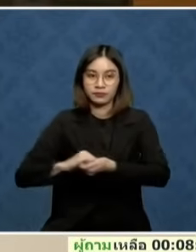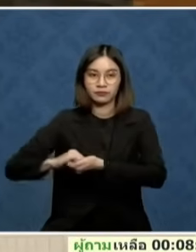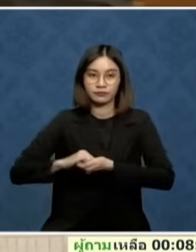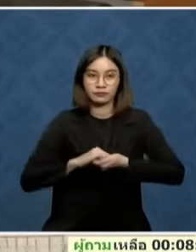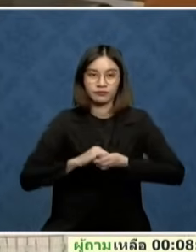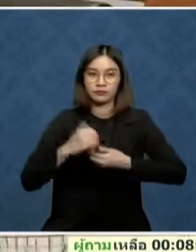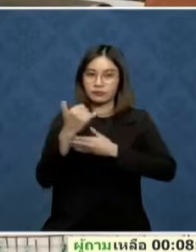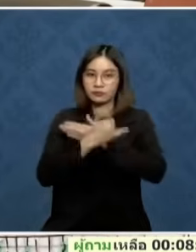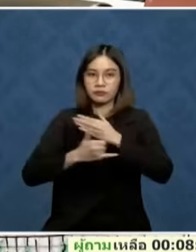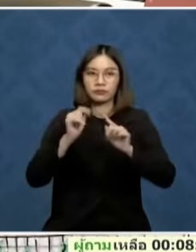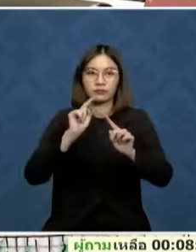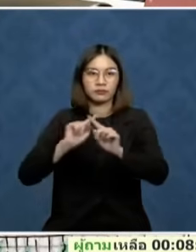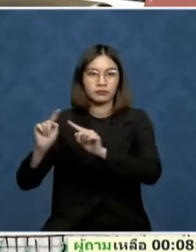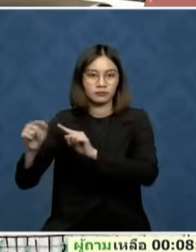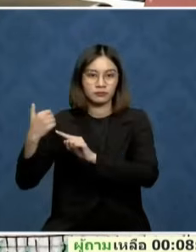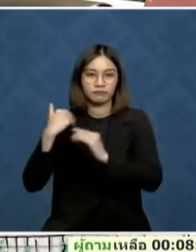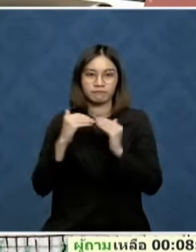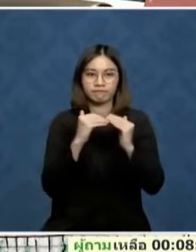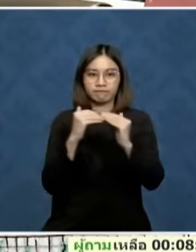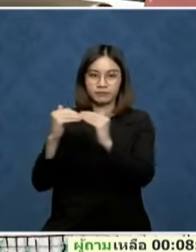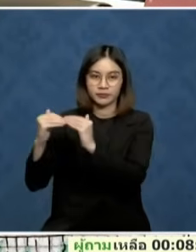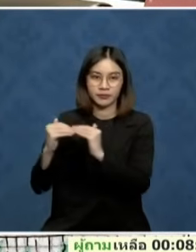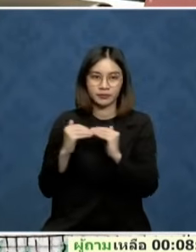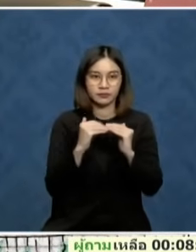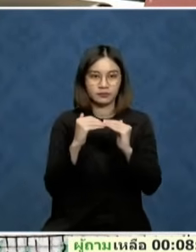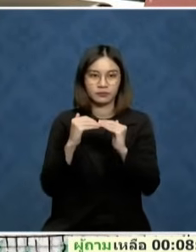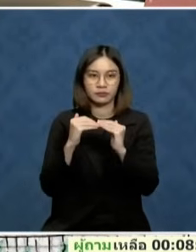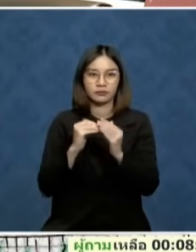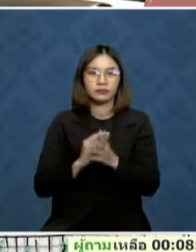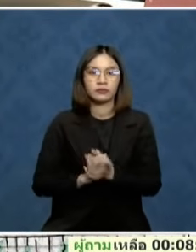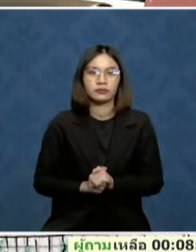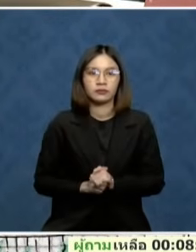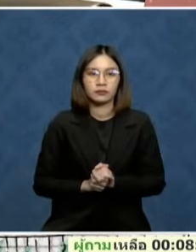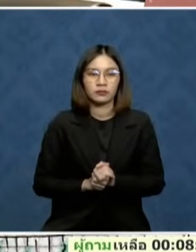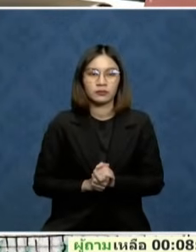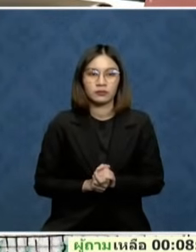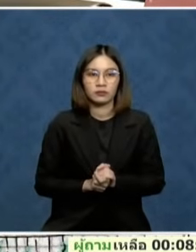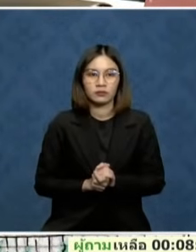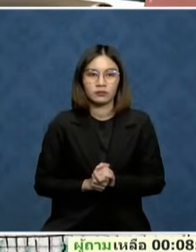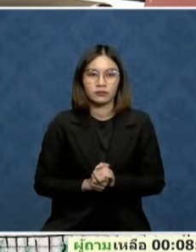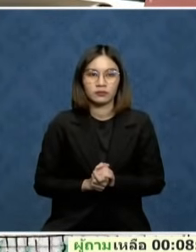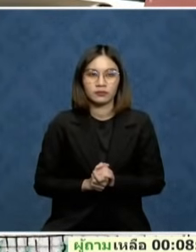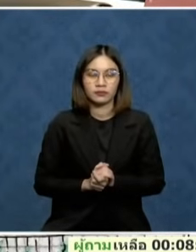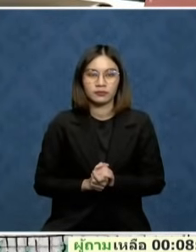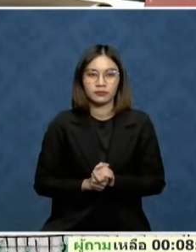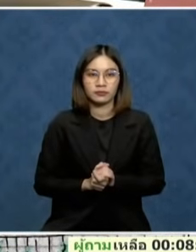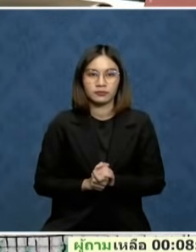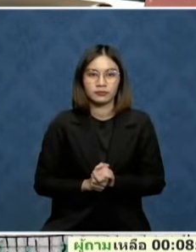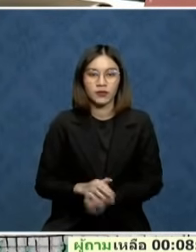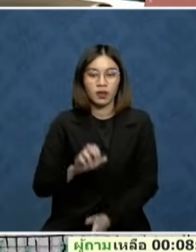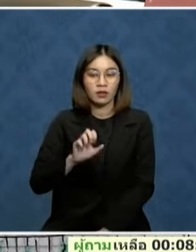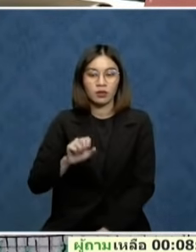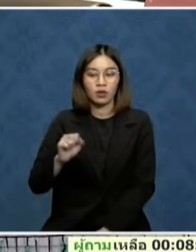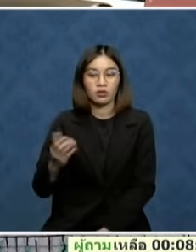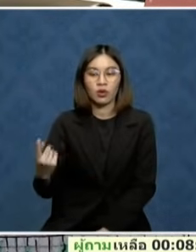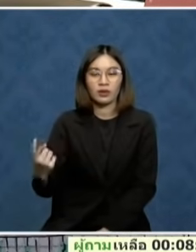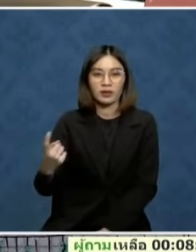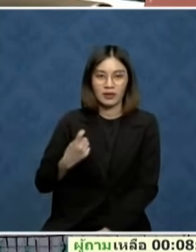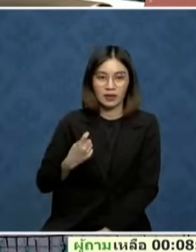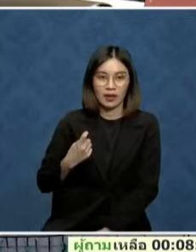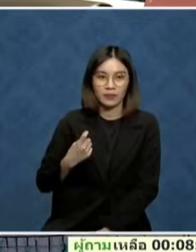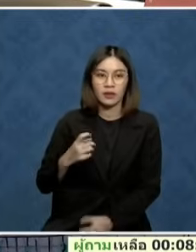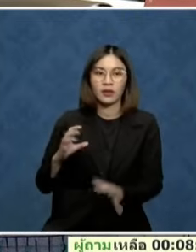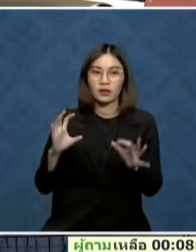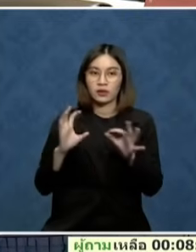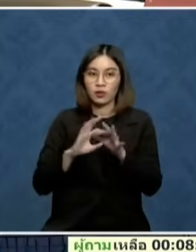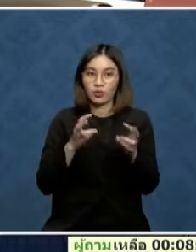ประเทศทุกประเทศอย่างเท่าเทียมกันนะครับในส่วนของที่ท่านส.ส.ผู้ทรงเกียรติได้ถามเรื่